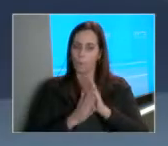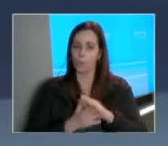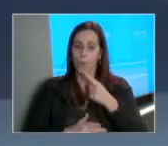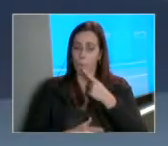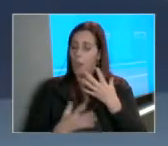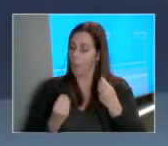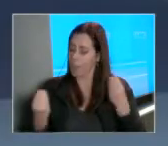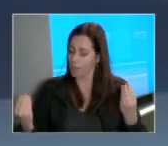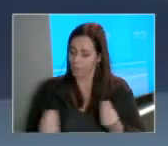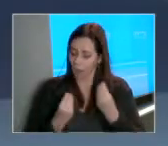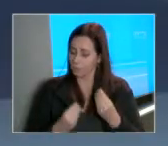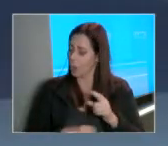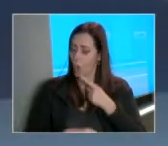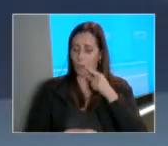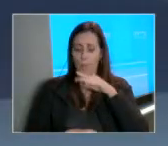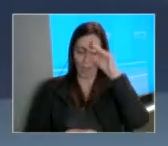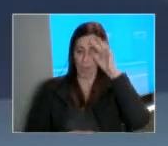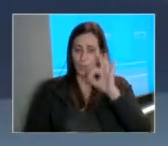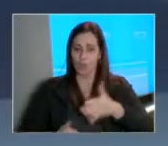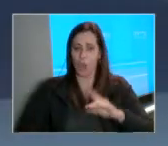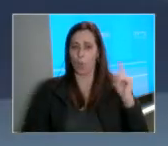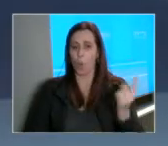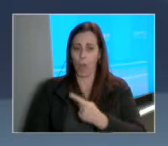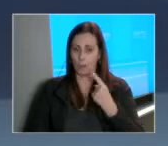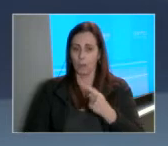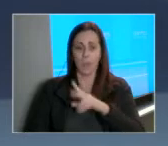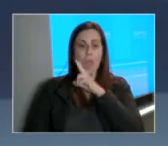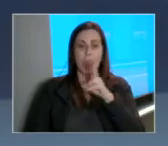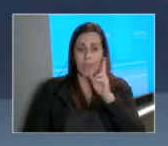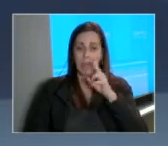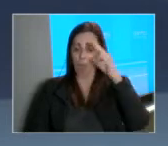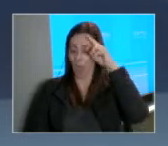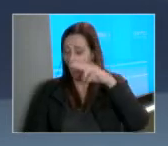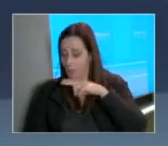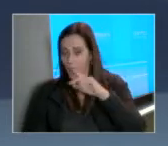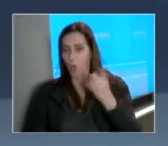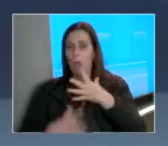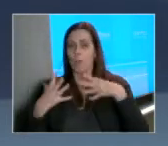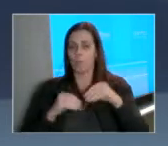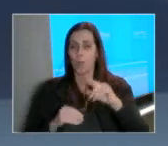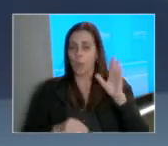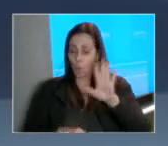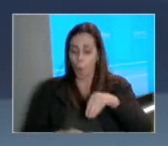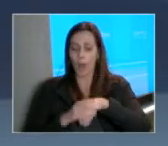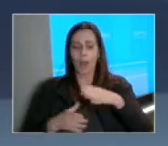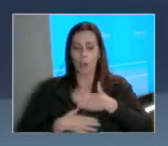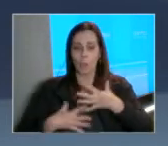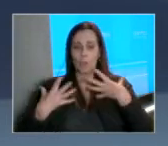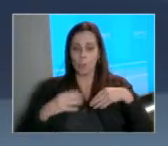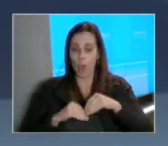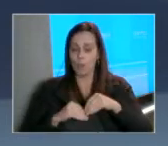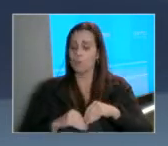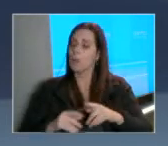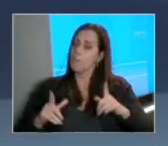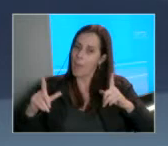מדברים על הרבה דברים, לא מדברים על הילד של כולנו. אמא שלו, אבא שלו, כל המשפחה, כולל אנחנו, המשפחה הלאומית